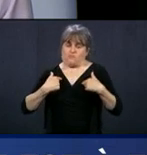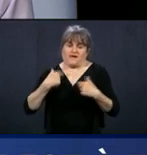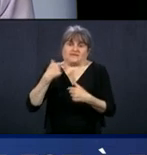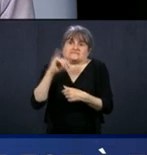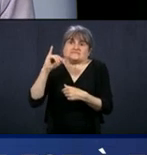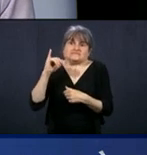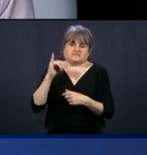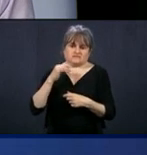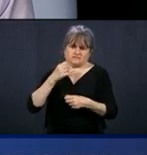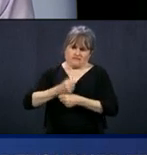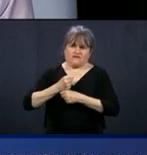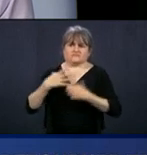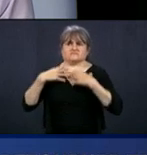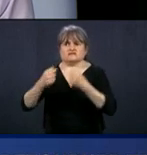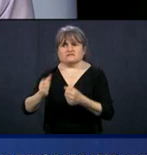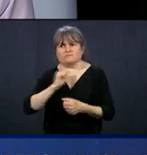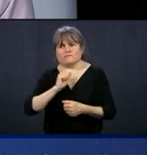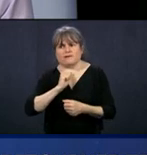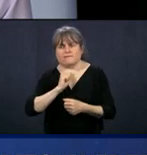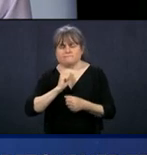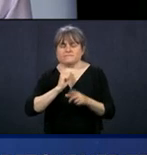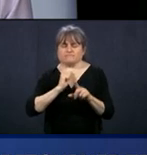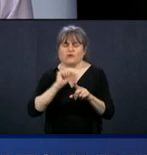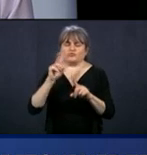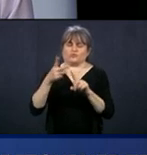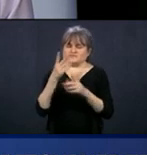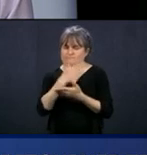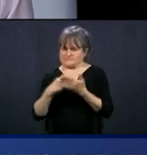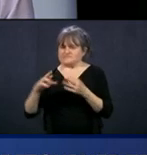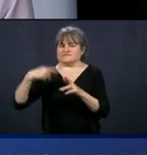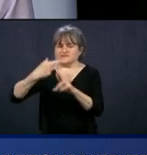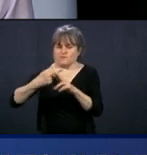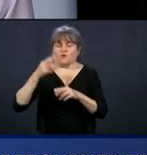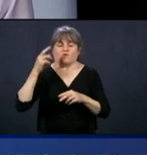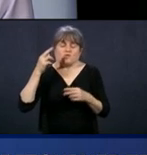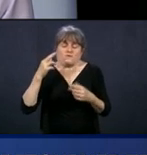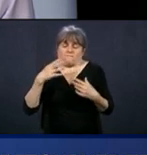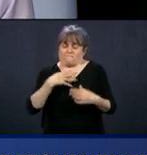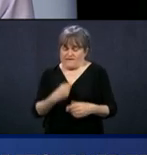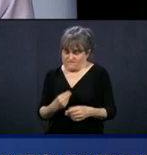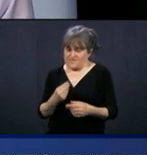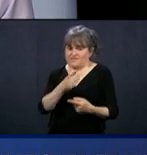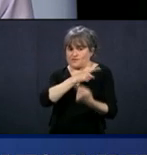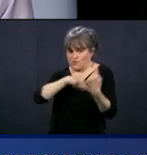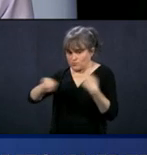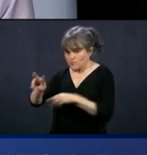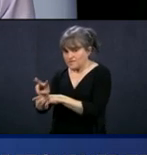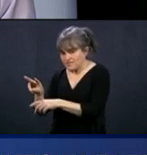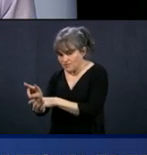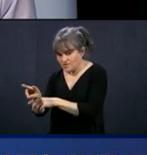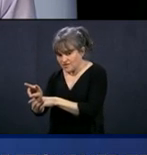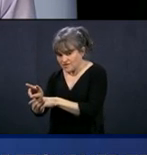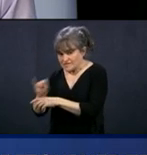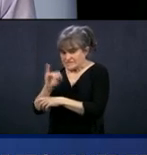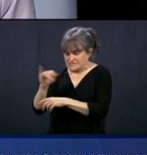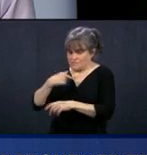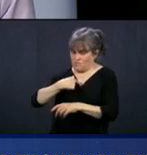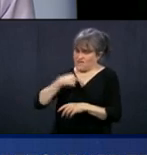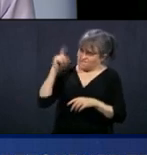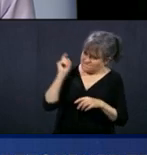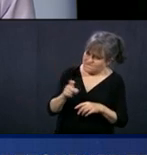santé, sur la stricte question, est-ce que je serais à l'aise que ma fille retourne dans la garderie qu'elle fréquente? La réponse, c'est